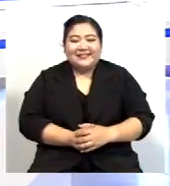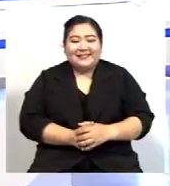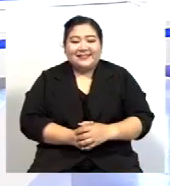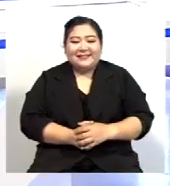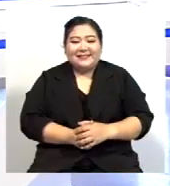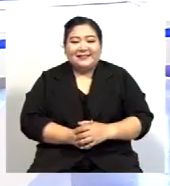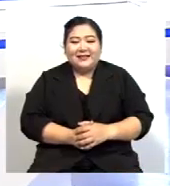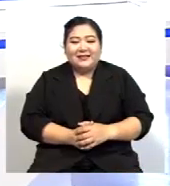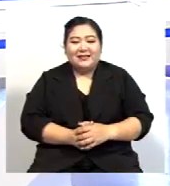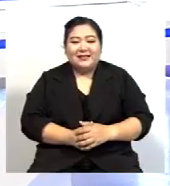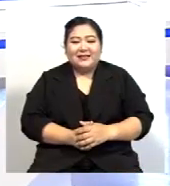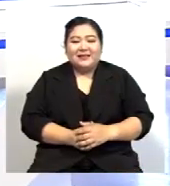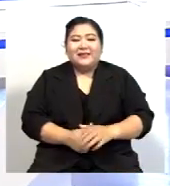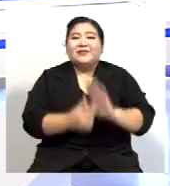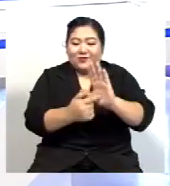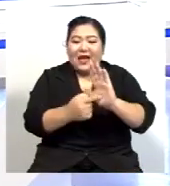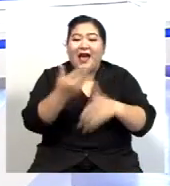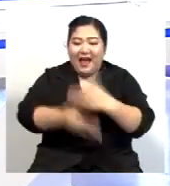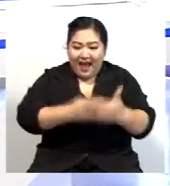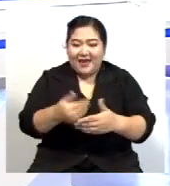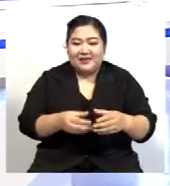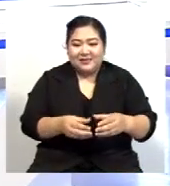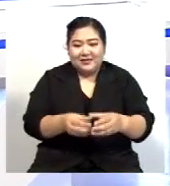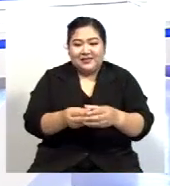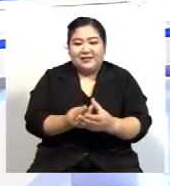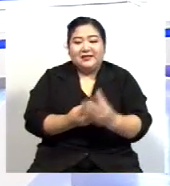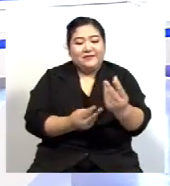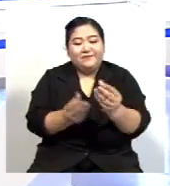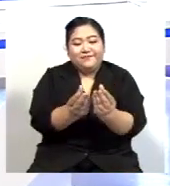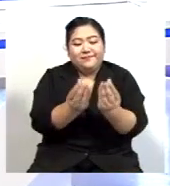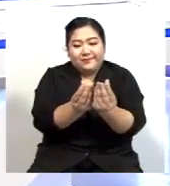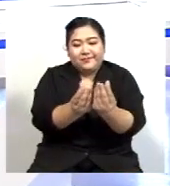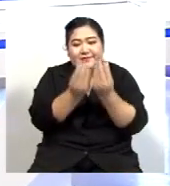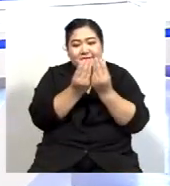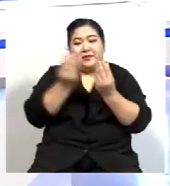แต่นี้ไม่ใช่การกักตุนนะคะ ไม่ค่ะนี่เขาขายเป็นชุด1 ชุดนี่นะคะอันนี้ไว้ใส่กระเป๋า